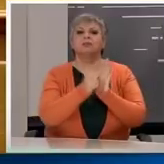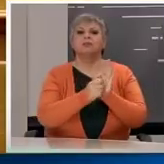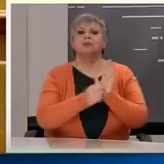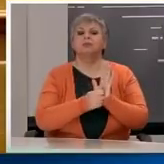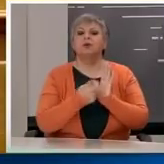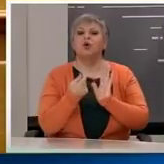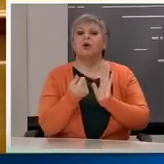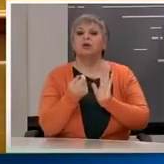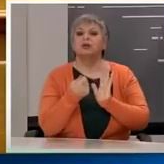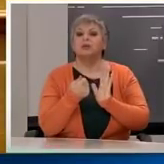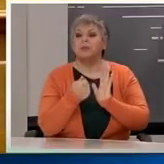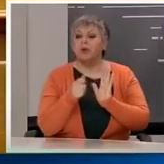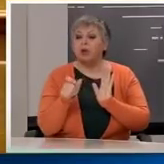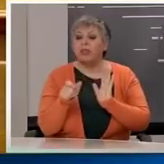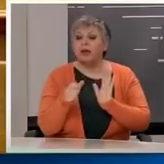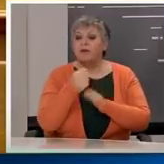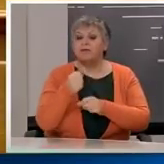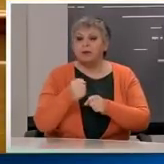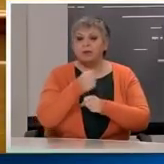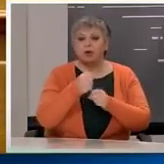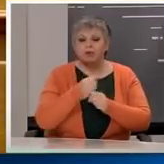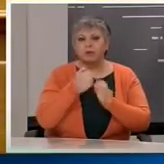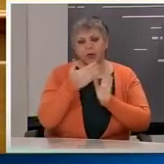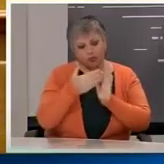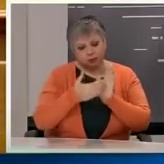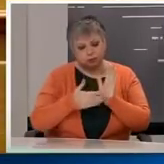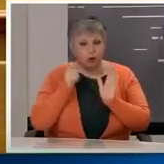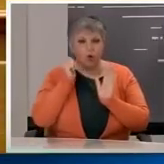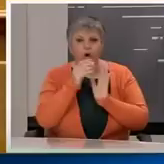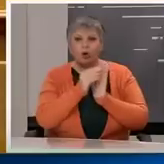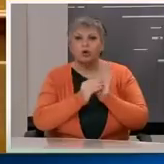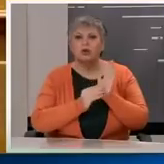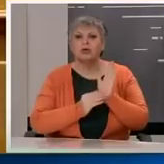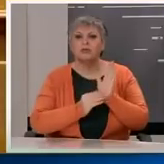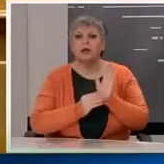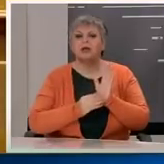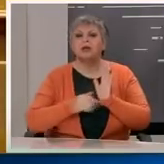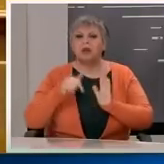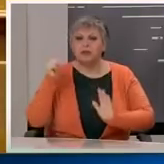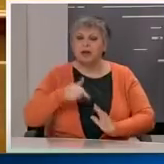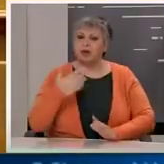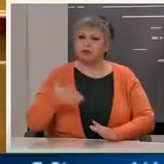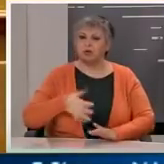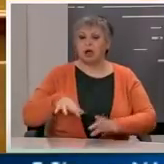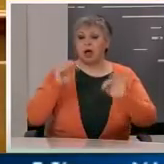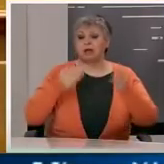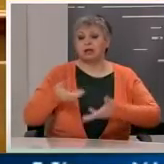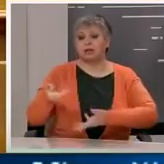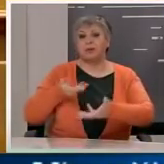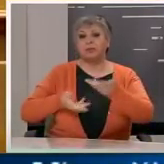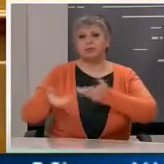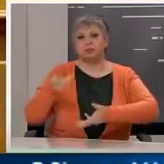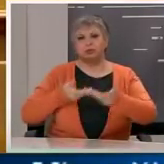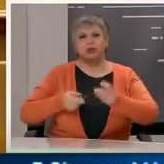τιμών μετά από μία διαδικασία τεχνικής προετοιμασίας και διαβούλευσης που κρατάει